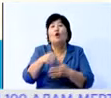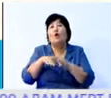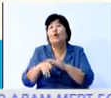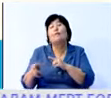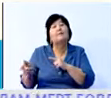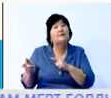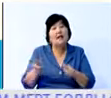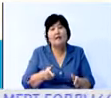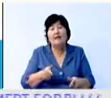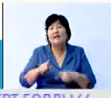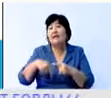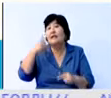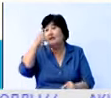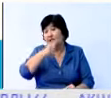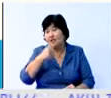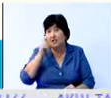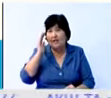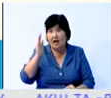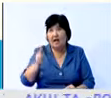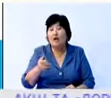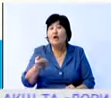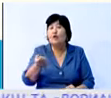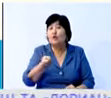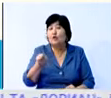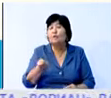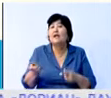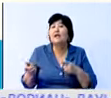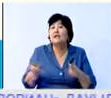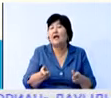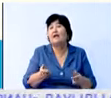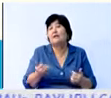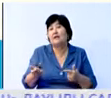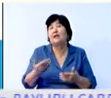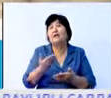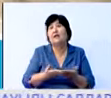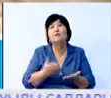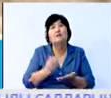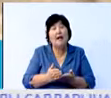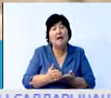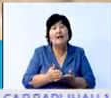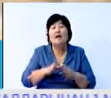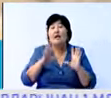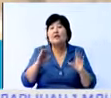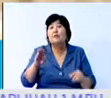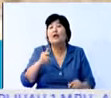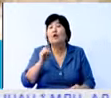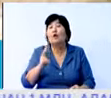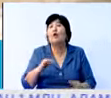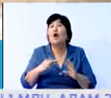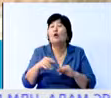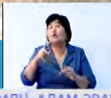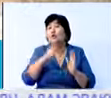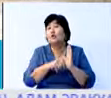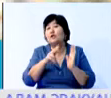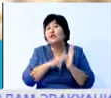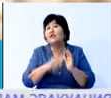сай. Келесі жылға тұқымдарды дайындап уже құйып атқан ретіміз де бар. Жалпы Жаңақорған ауданында